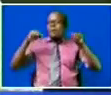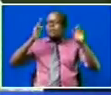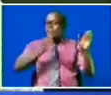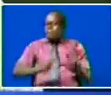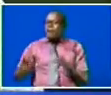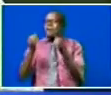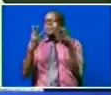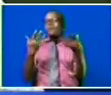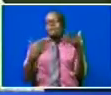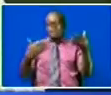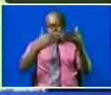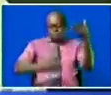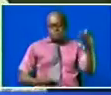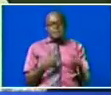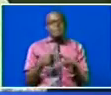mambo mengi.